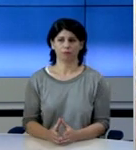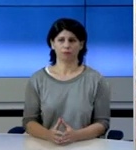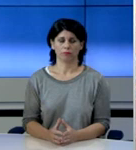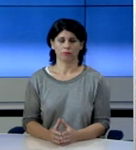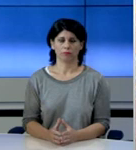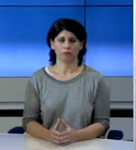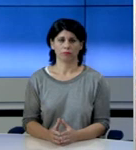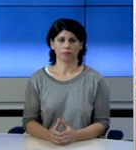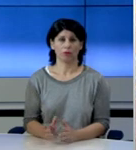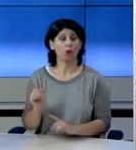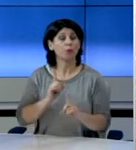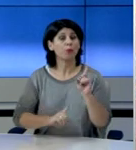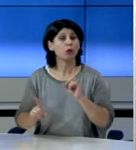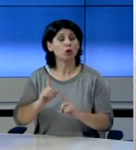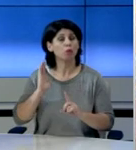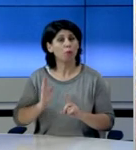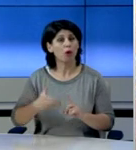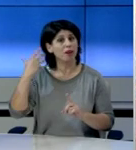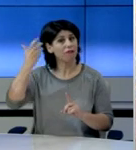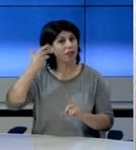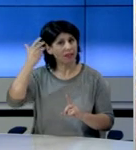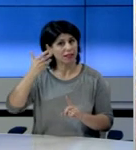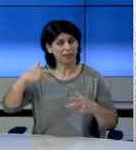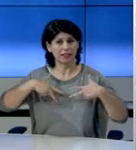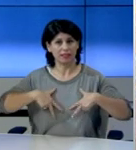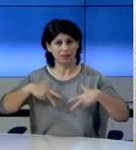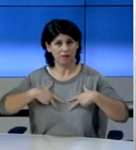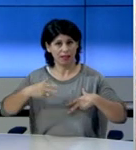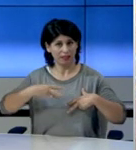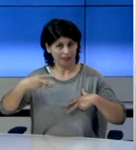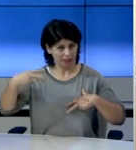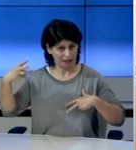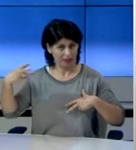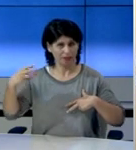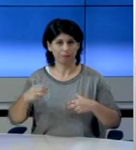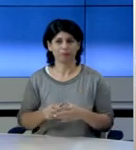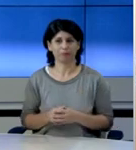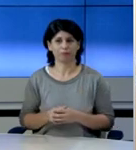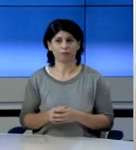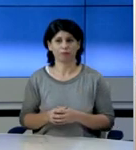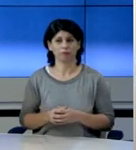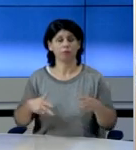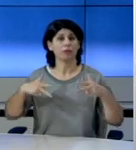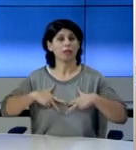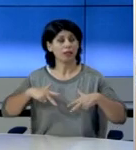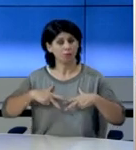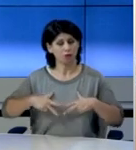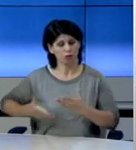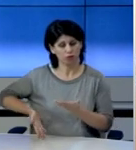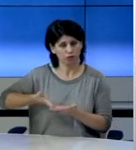μπορούσε να φανταστεί επί κυβέρνησης του ΣΥΡΙΖΑ υπουργός παρά τον